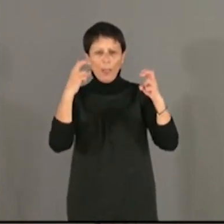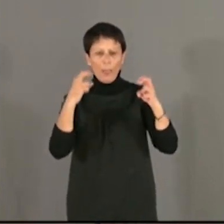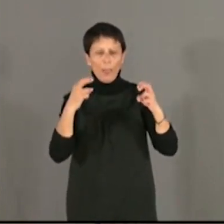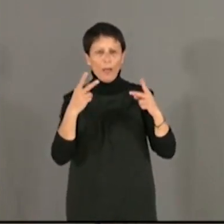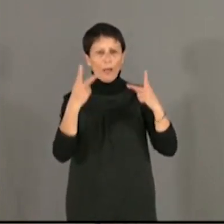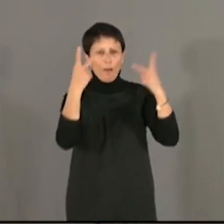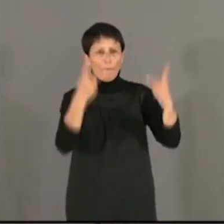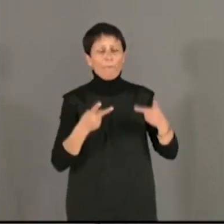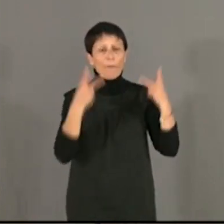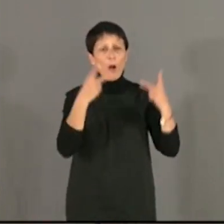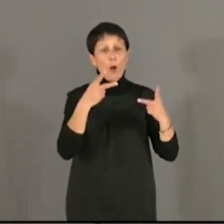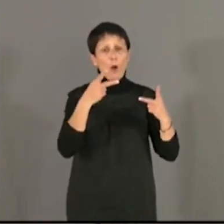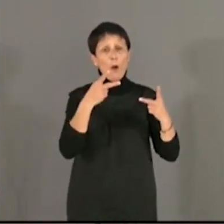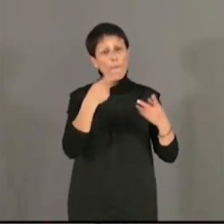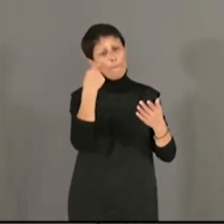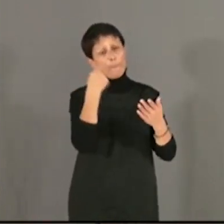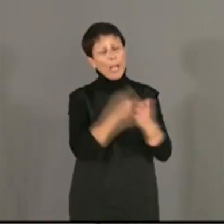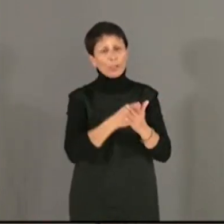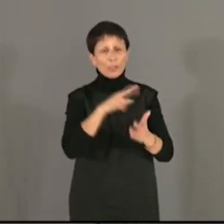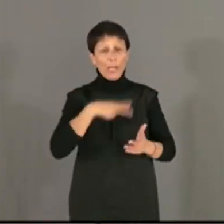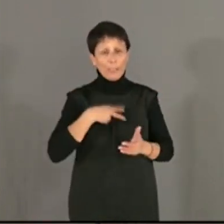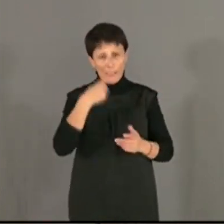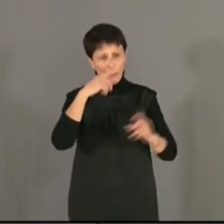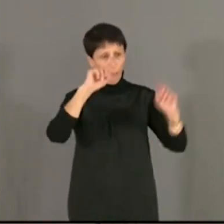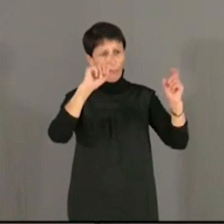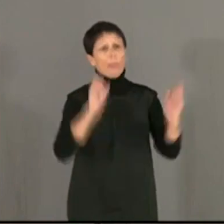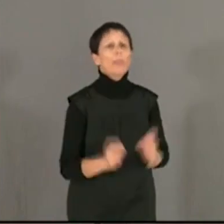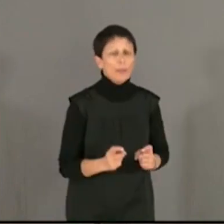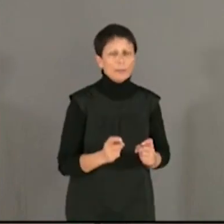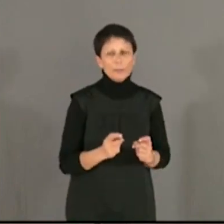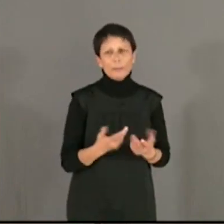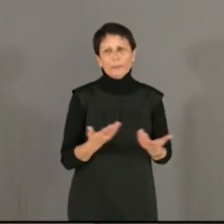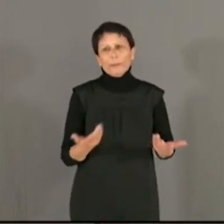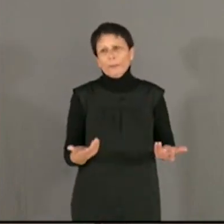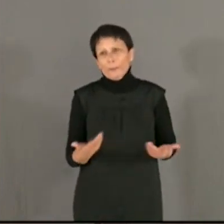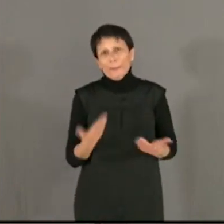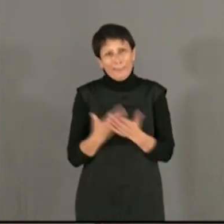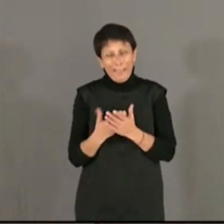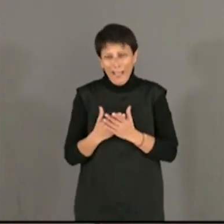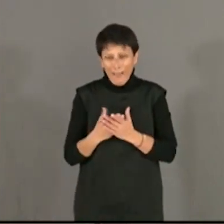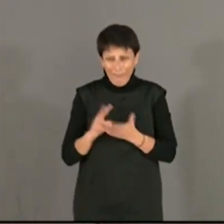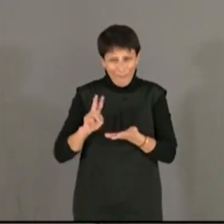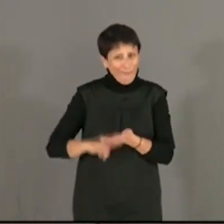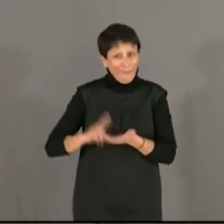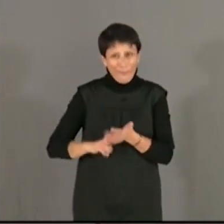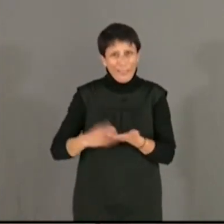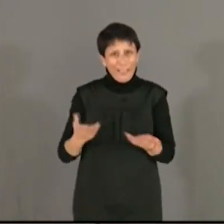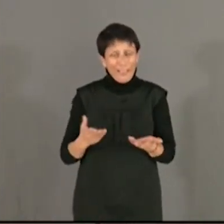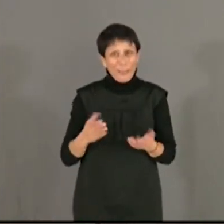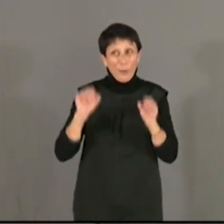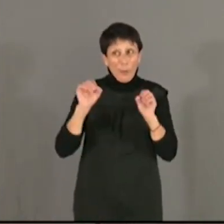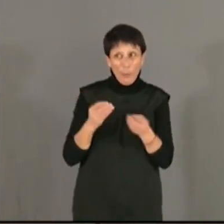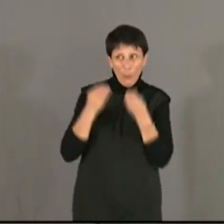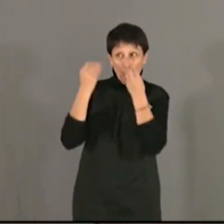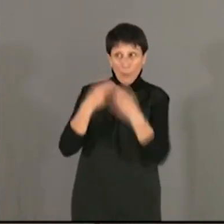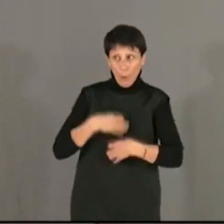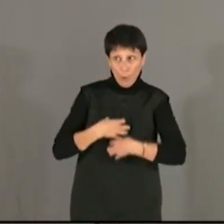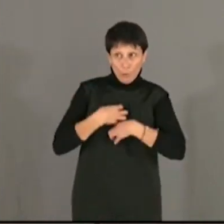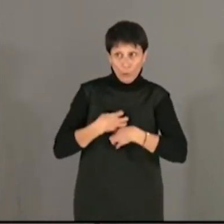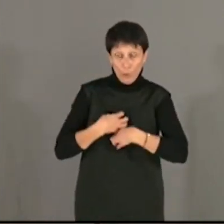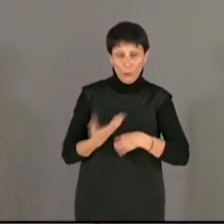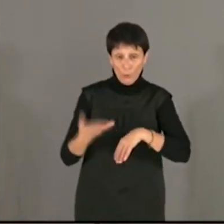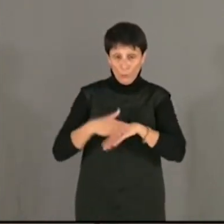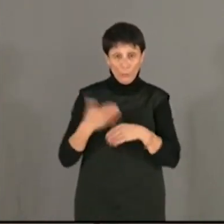effondrer, la valeur des biens privés. C'est une réalité, ça peut idéologiquement vous chagriner, mais c'est